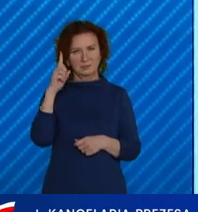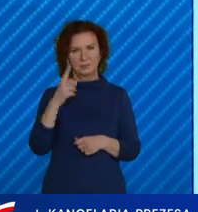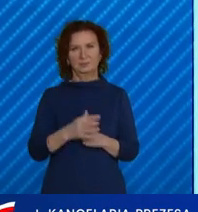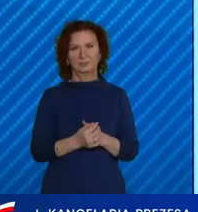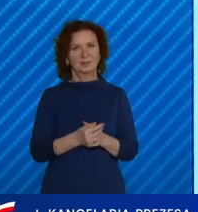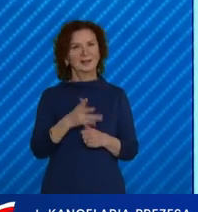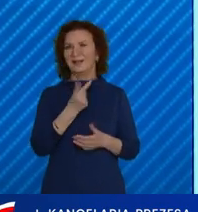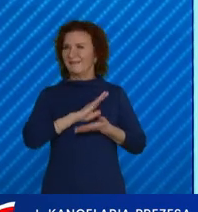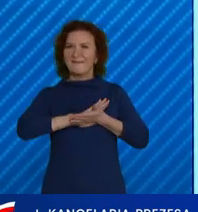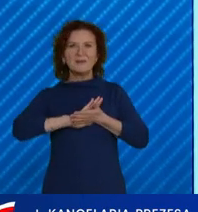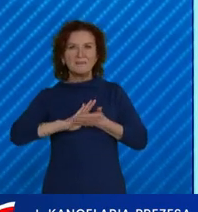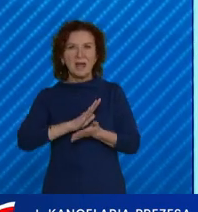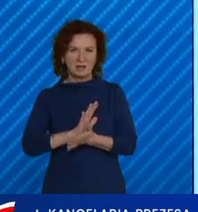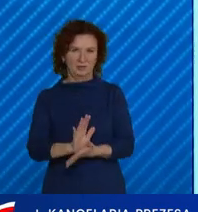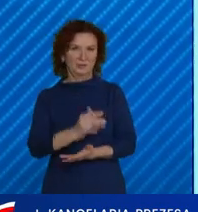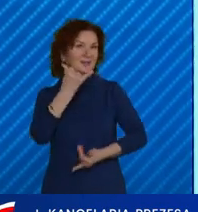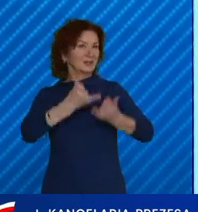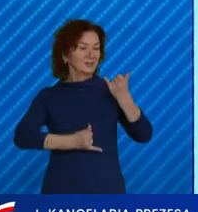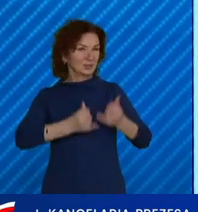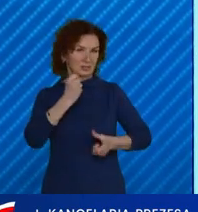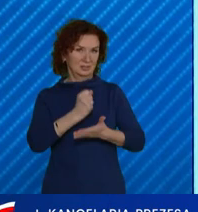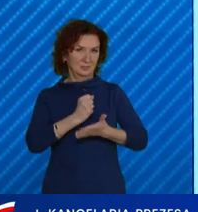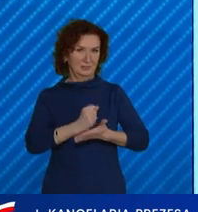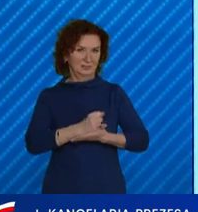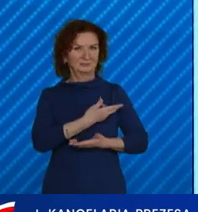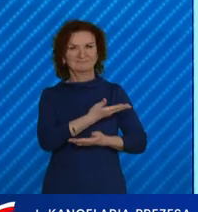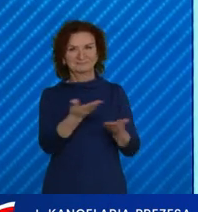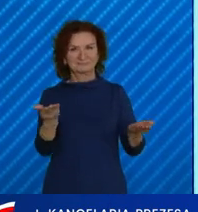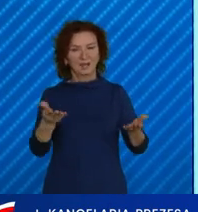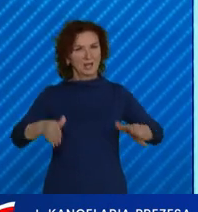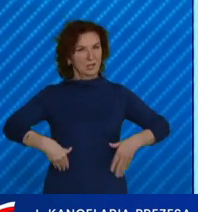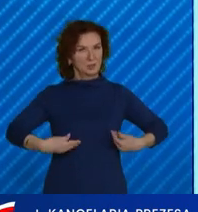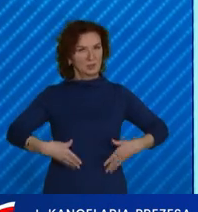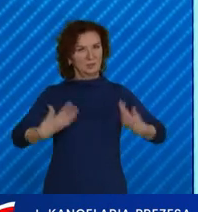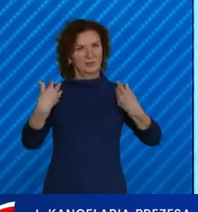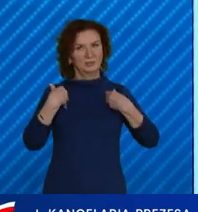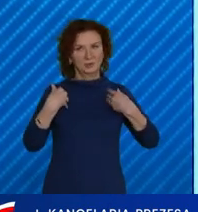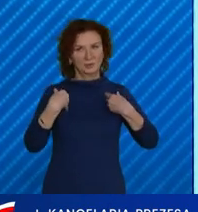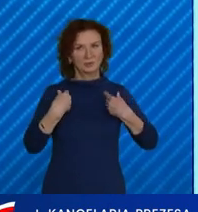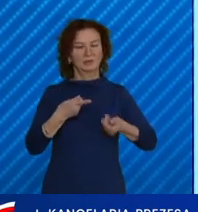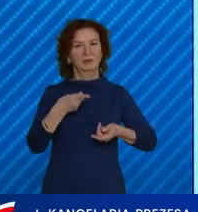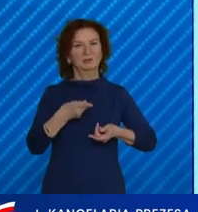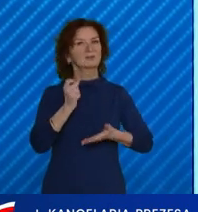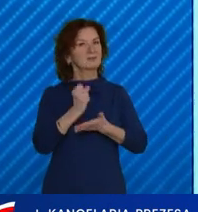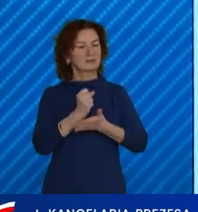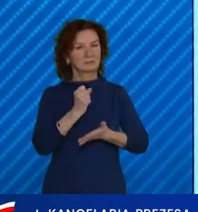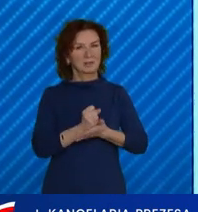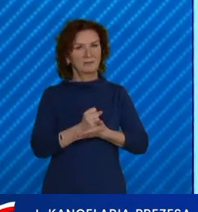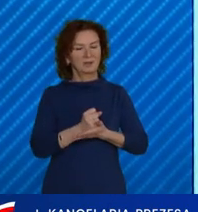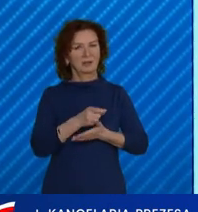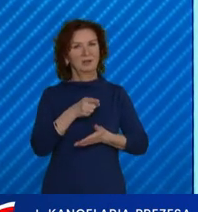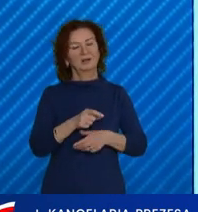wybaczą, jeżeli kwestie ich zdrowia, ich życia, a na pewno do takich kwestii